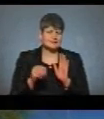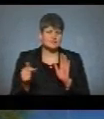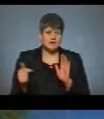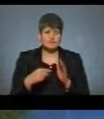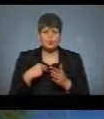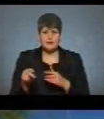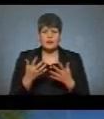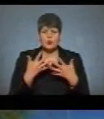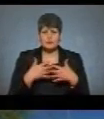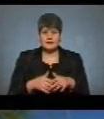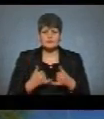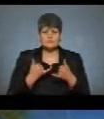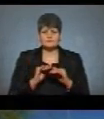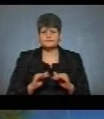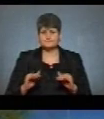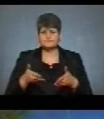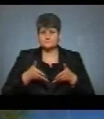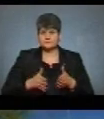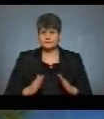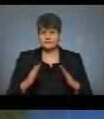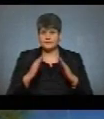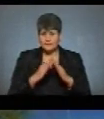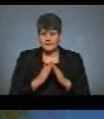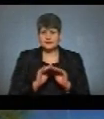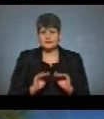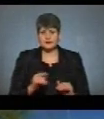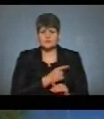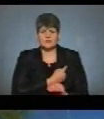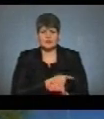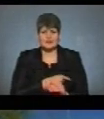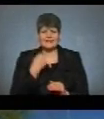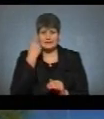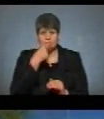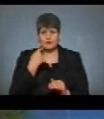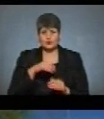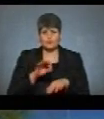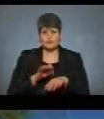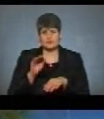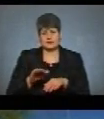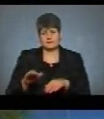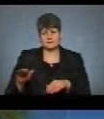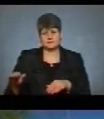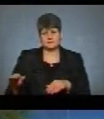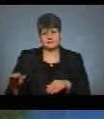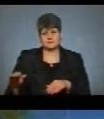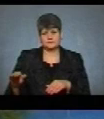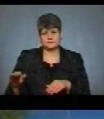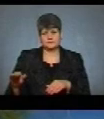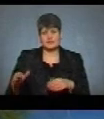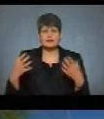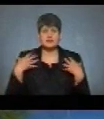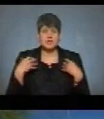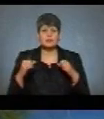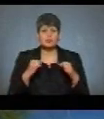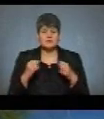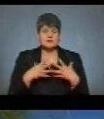закупили обладнання для перинатального центру, обласної дитячої лікарні та індивідуально для хворих дітей, каже Арсен Ляхоцький. Начальник управління